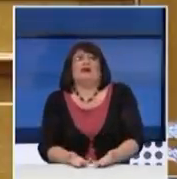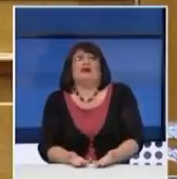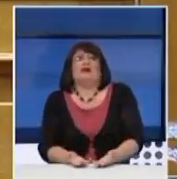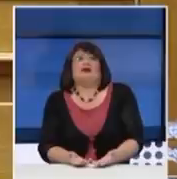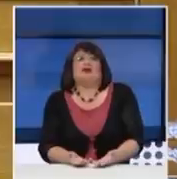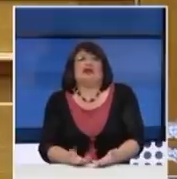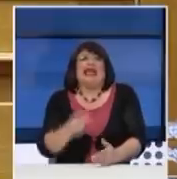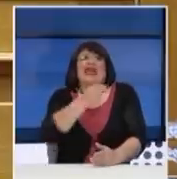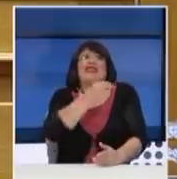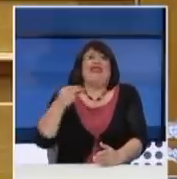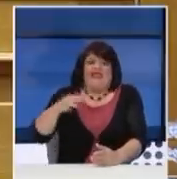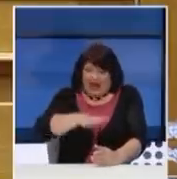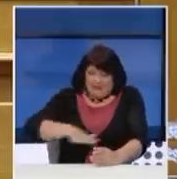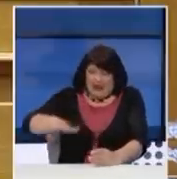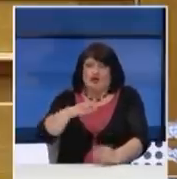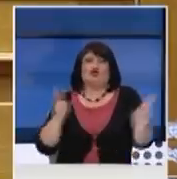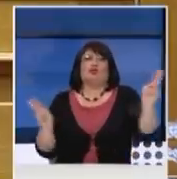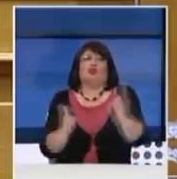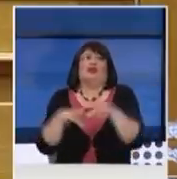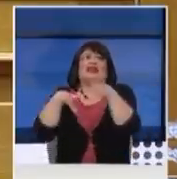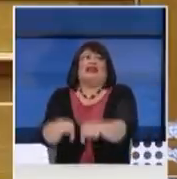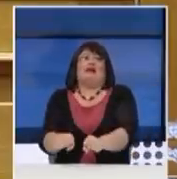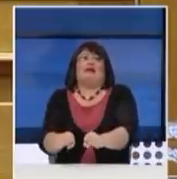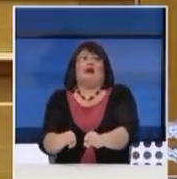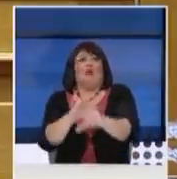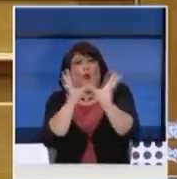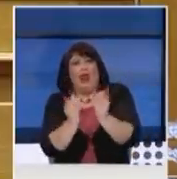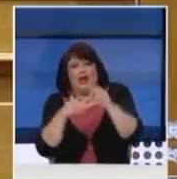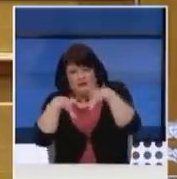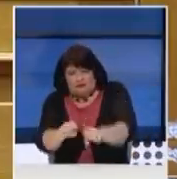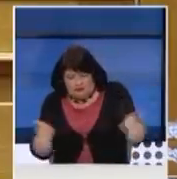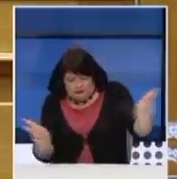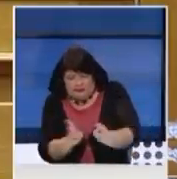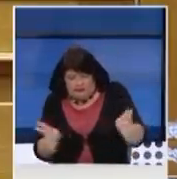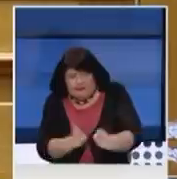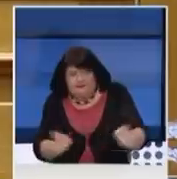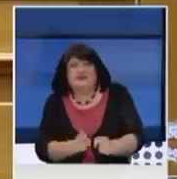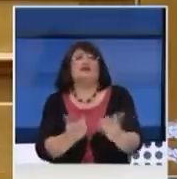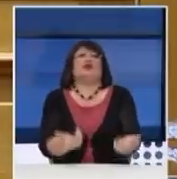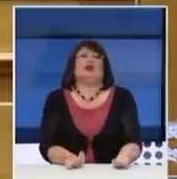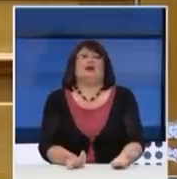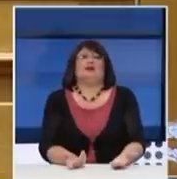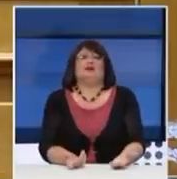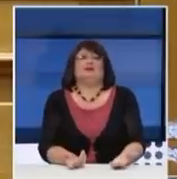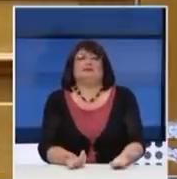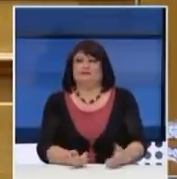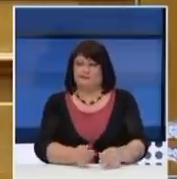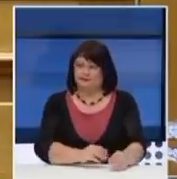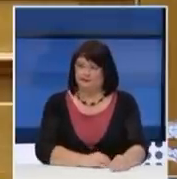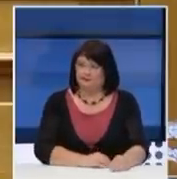κόλπο. Μειωμένη επίρρεια και η Ρόδος. Και επειδή θέλω να είμαι συνεπής,